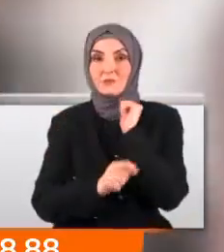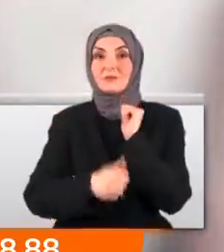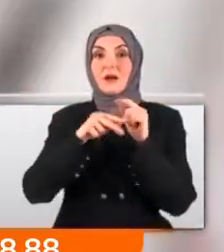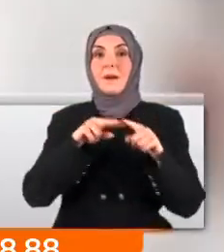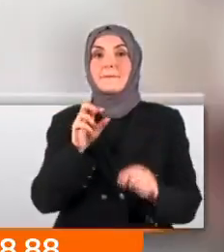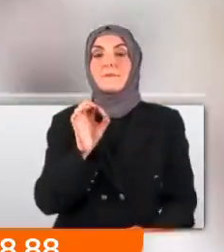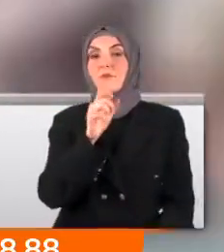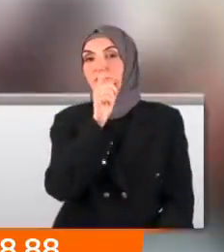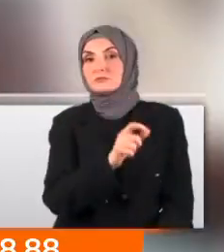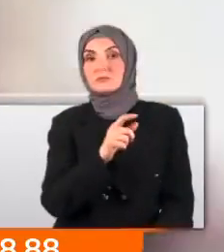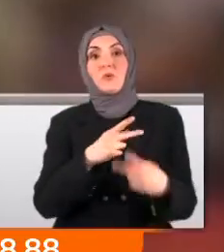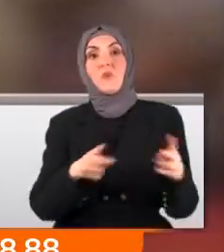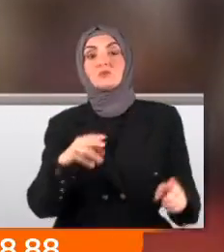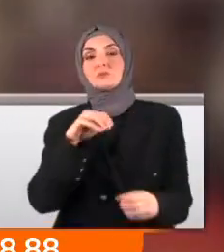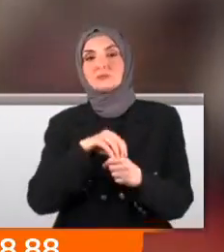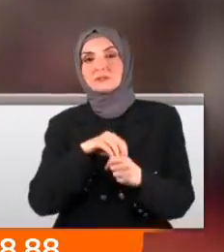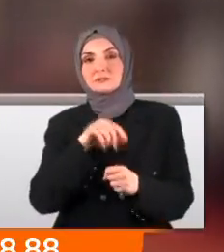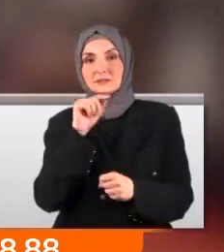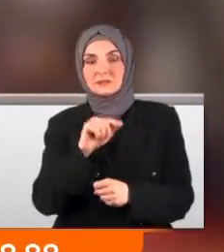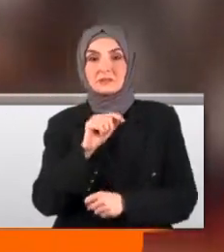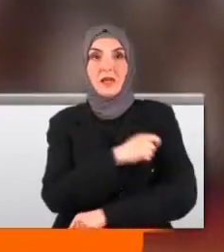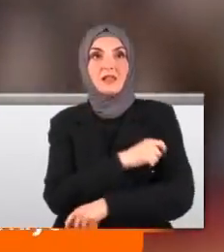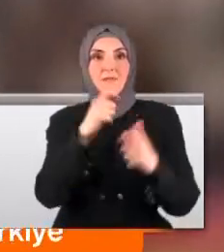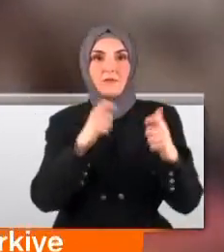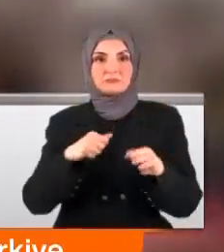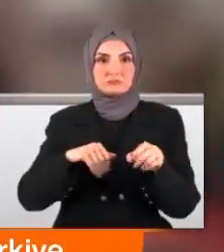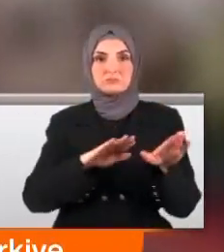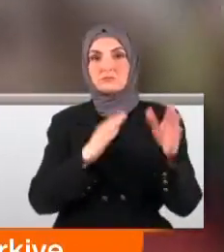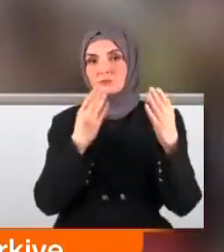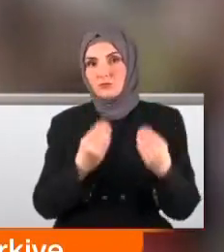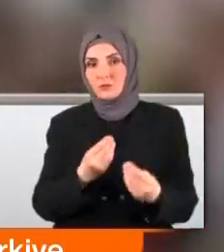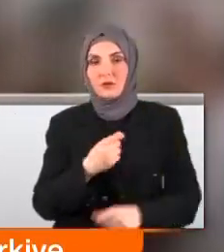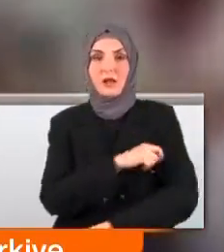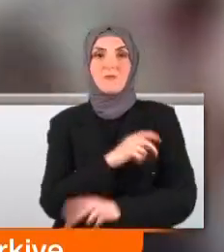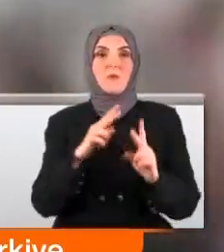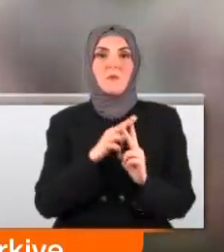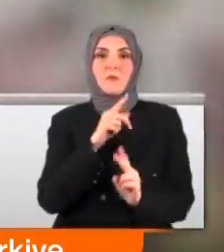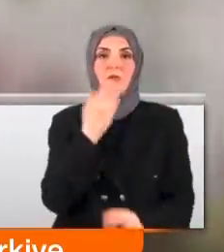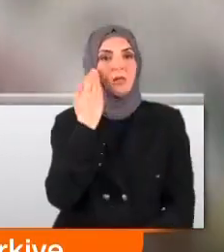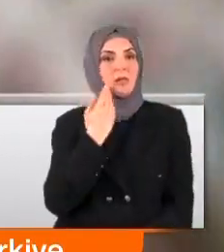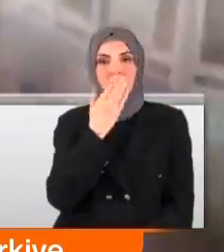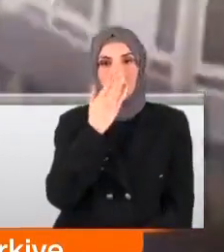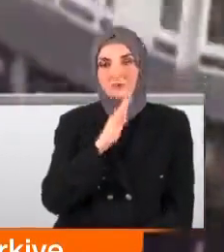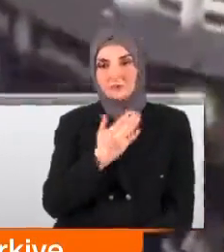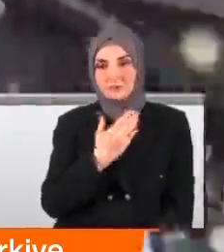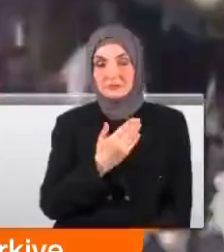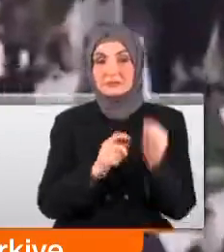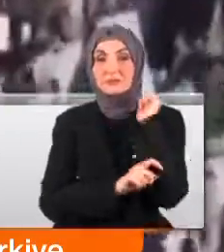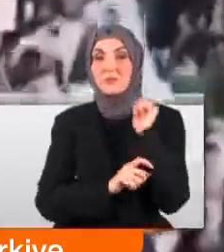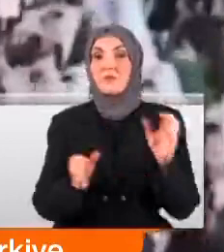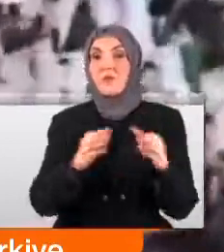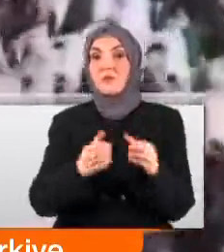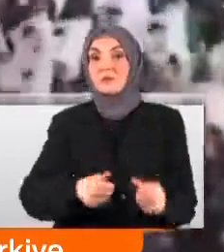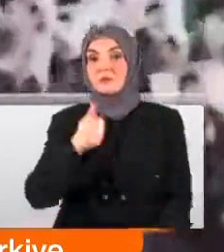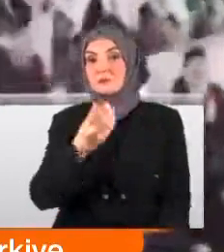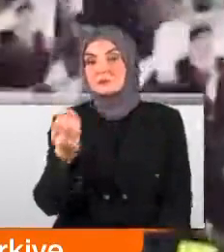Almanya'nın Düsseldorf kentinde eylem yaptı. Almanya polisi terör eylemine seyirci kalmakla yetindi. Terör örgütü elebaşlarından